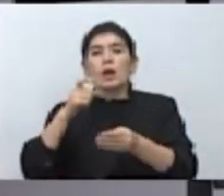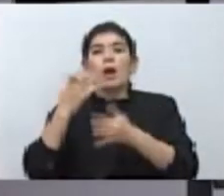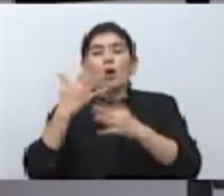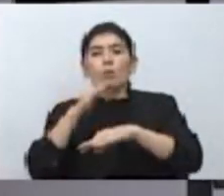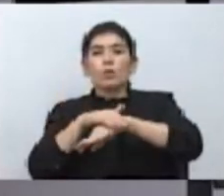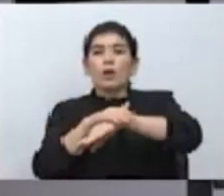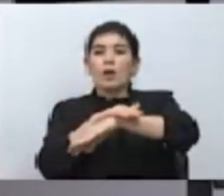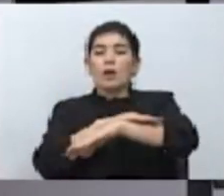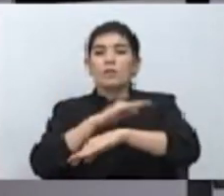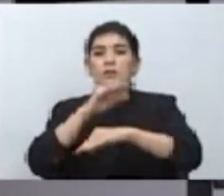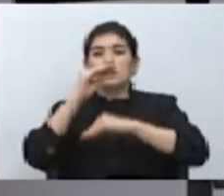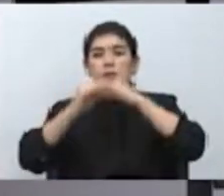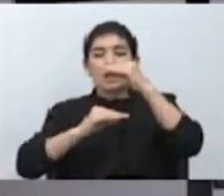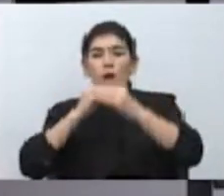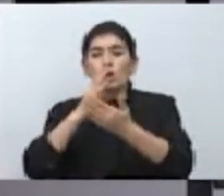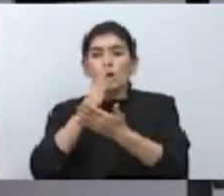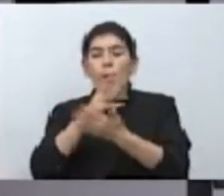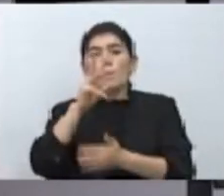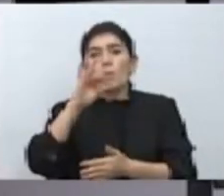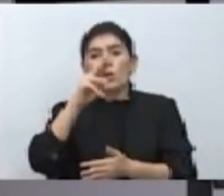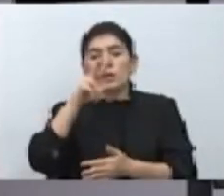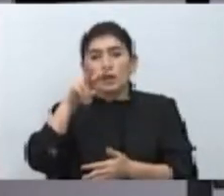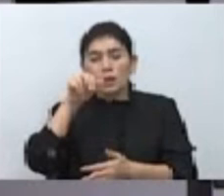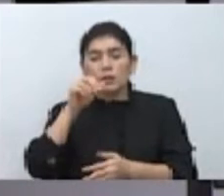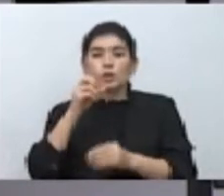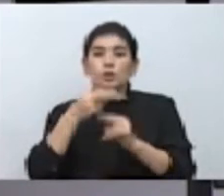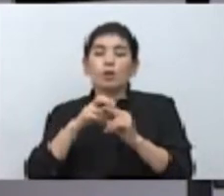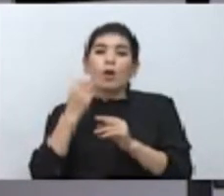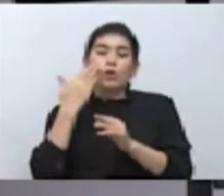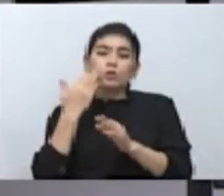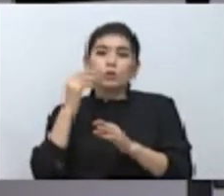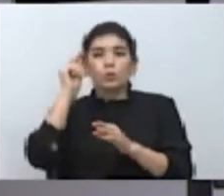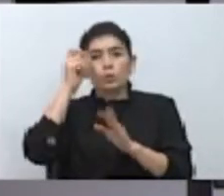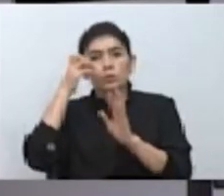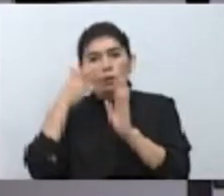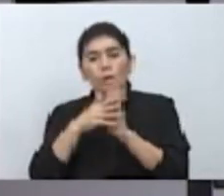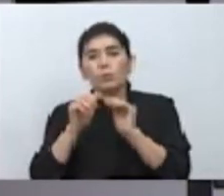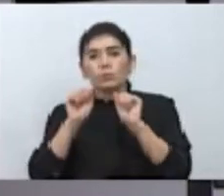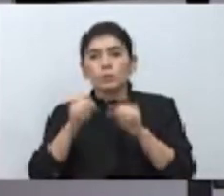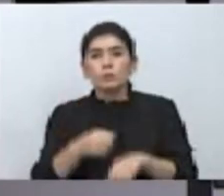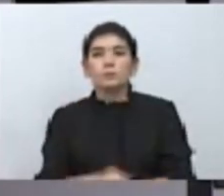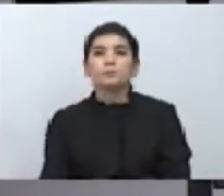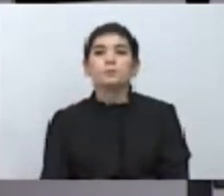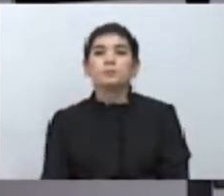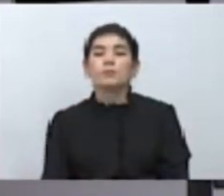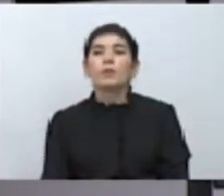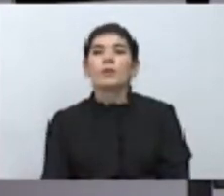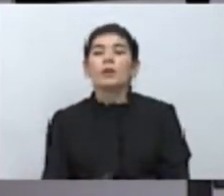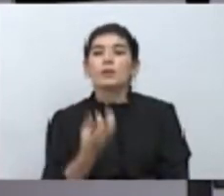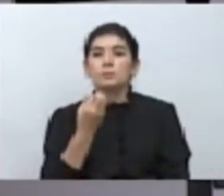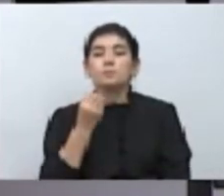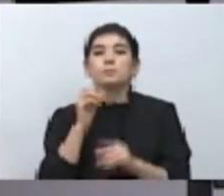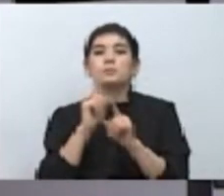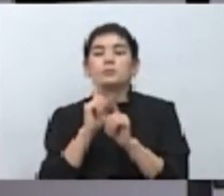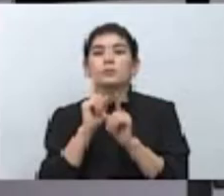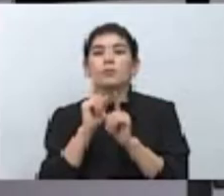qavatlari bor? Mana shu jarayonlar model yordamida osonlik bilan o'rganilishi mumkin. Yana shu bilan birga